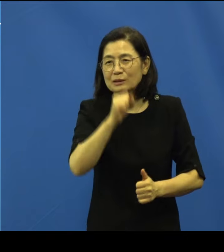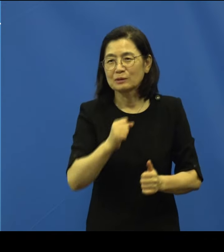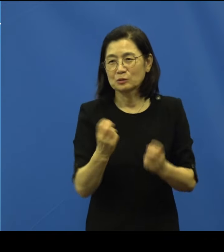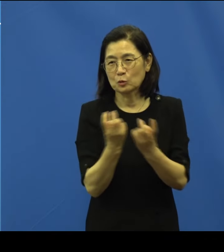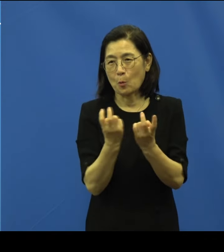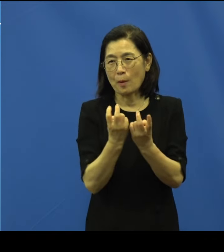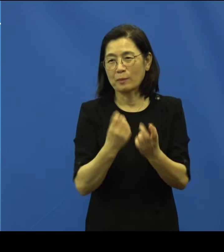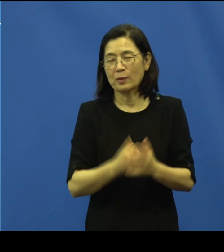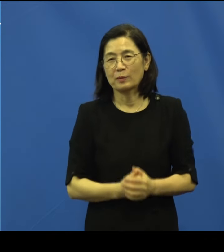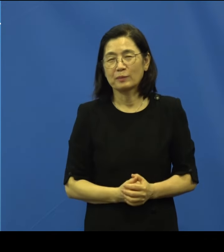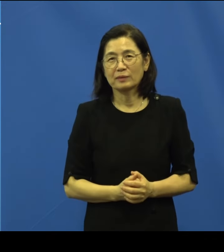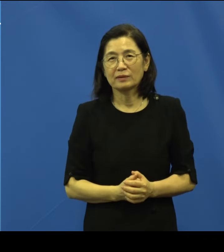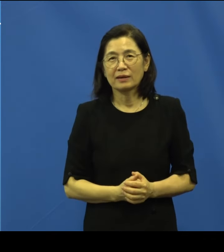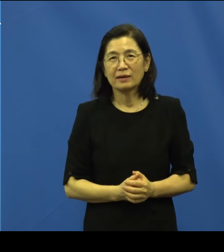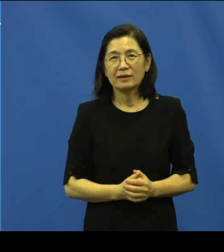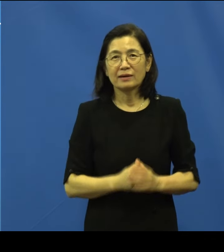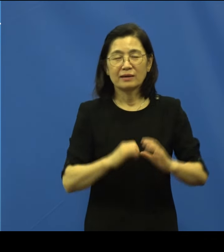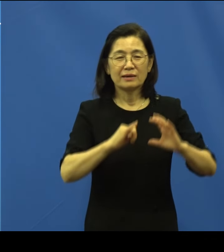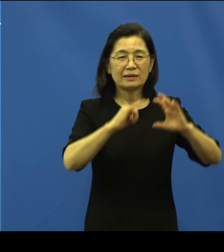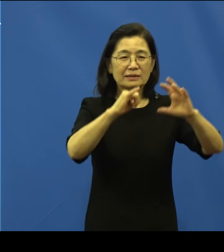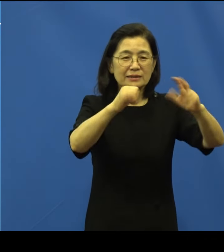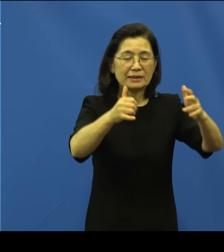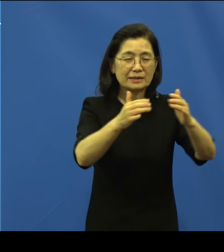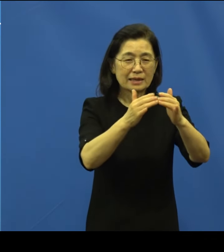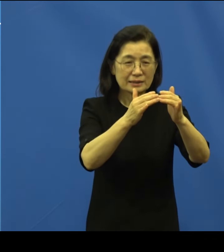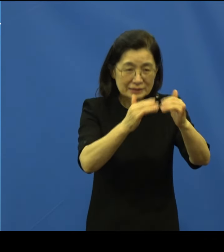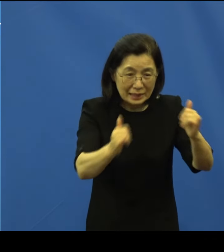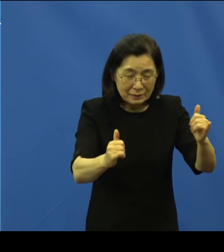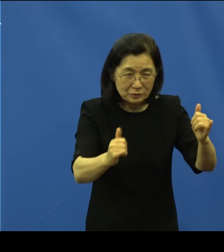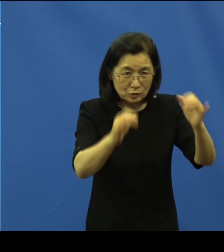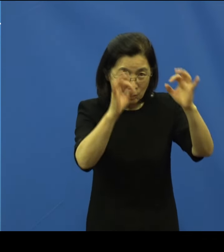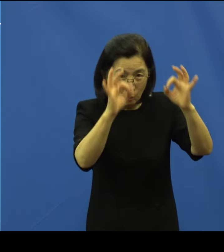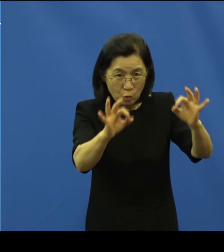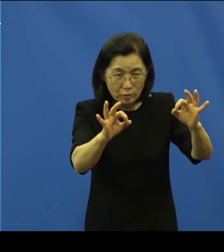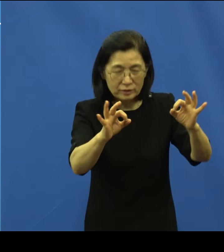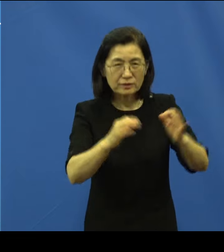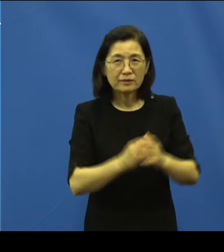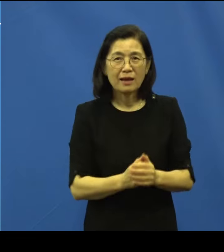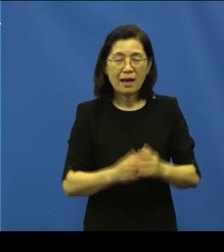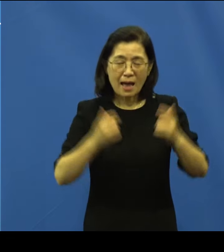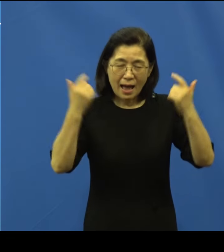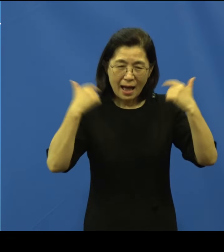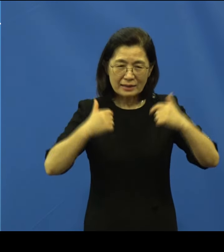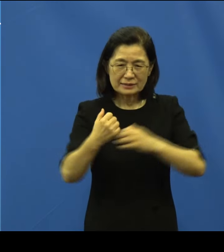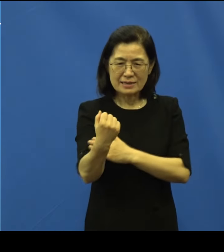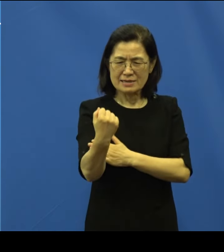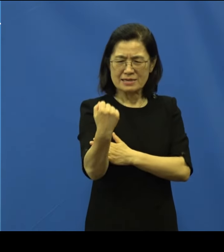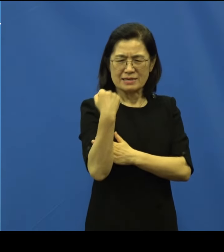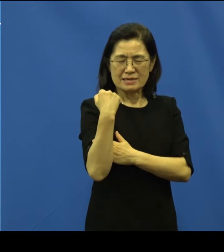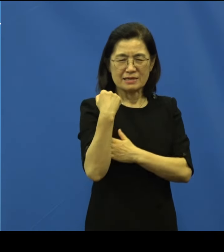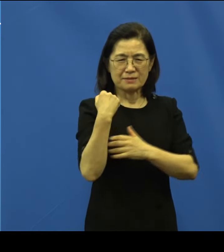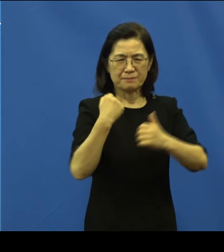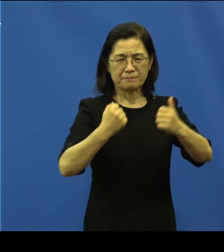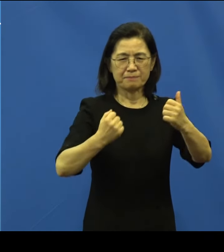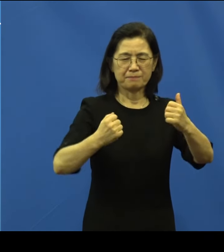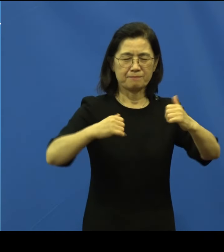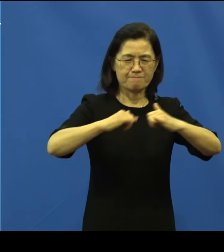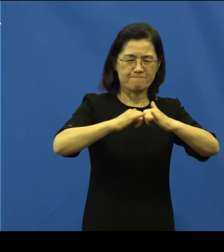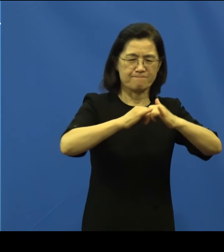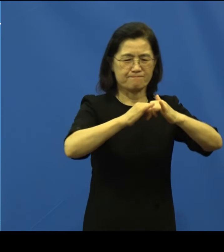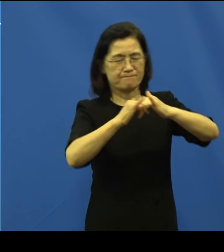여러분, 이 세상의 사람들은 전부 다 뭐예요? 힘 겨루기예요. 요즘 뉴스도 그러잖아요. 이제 지금